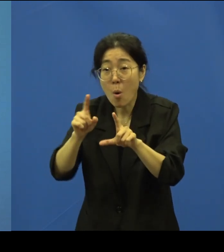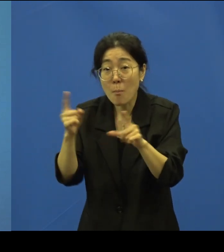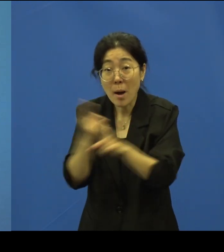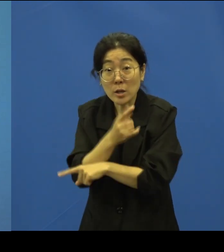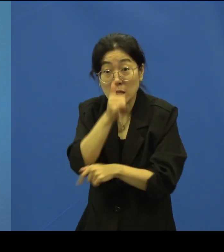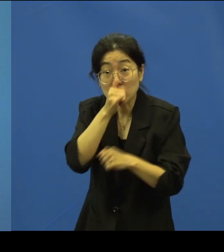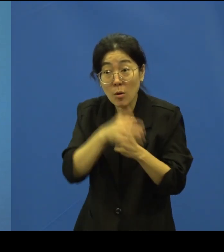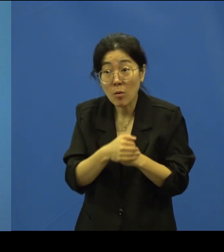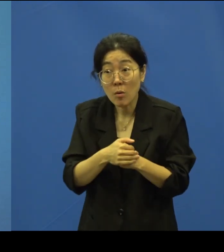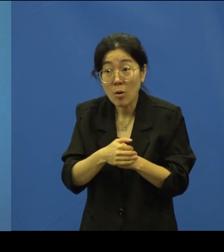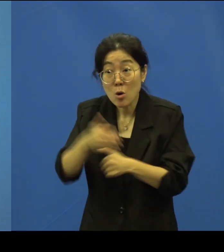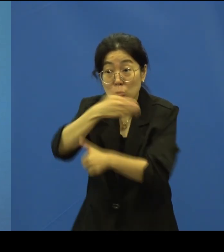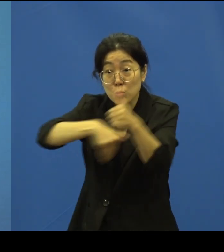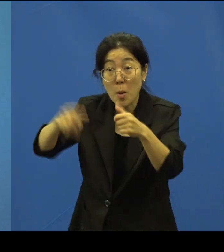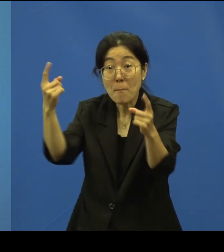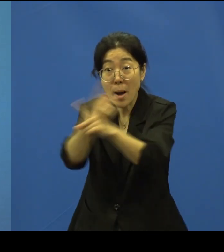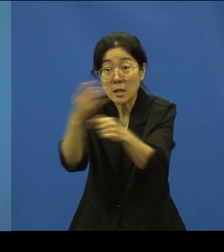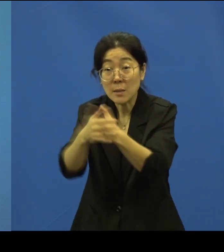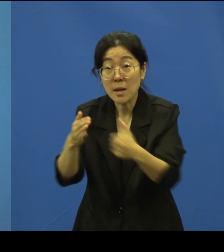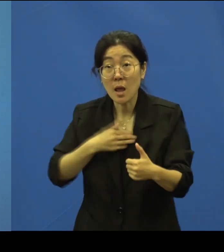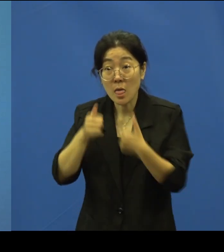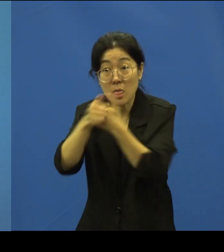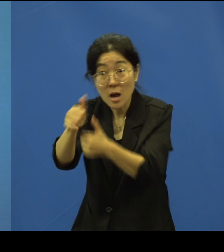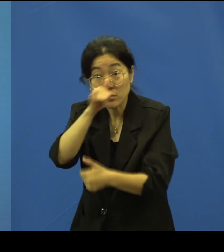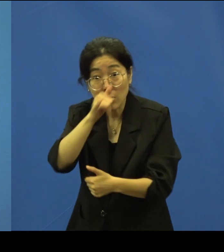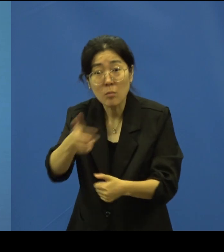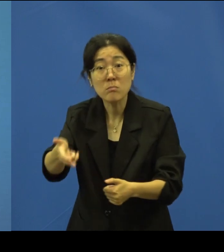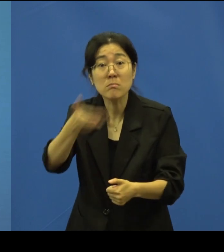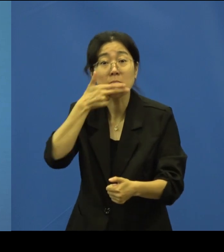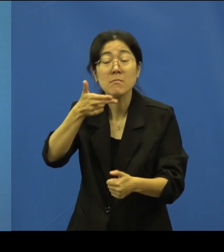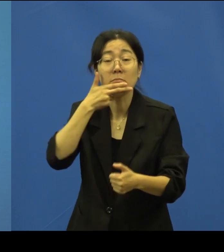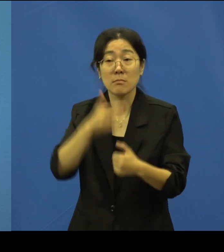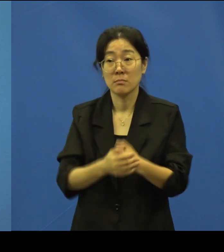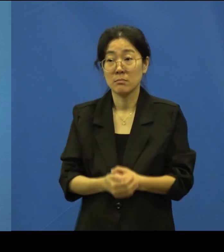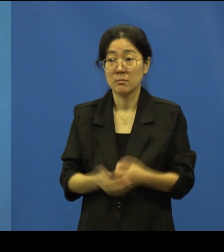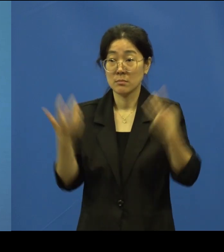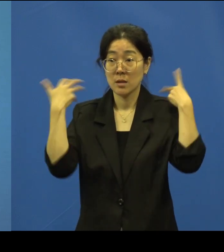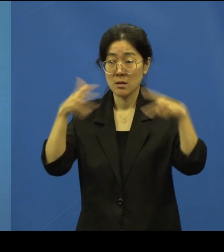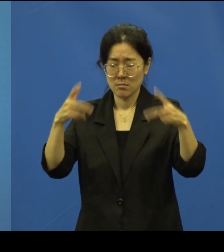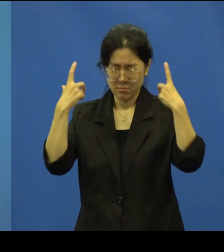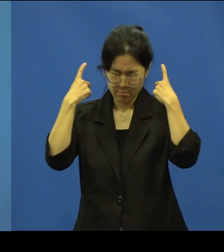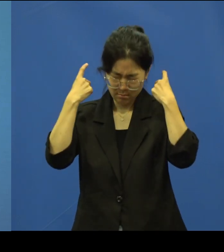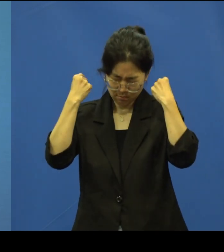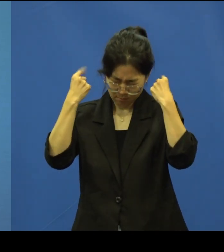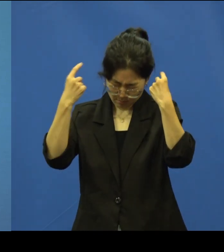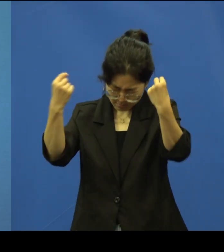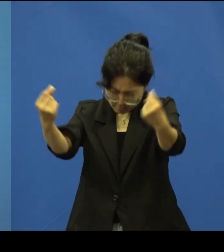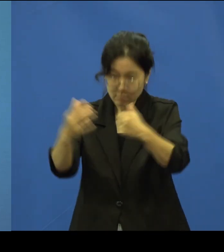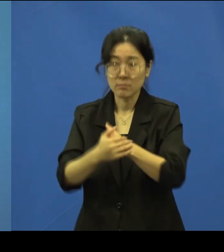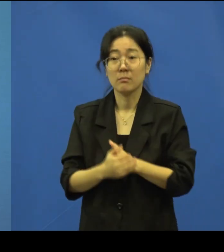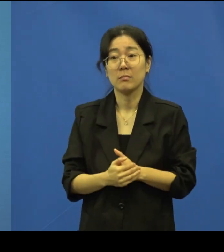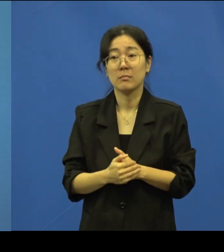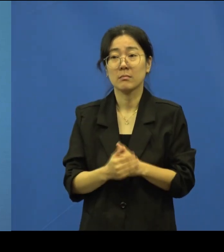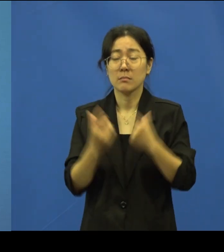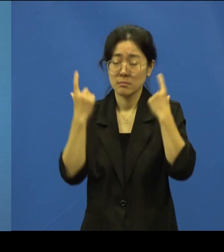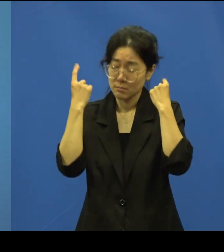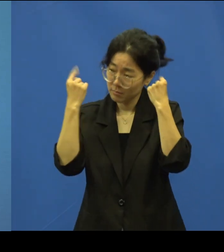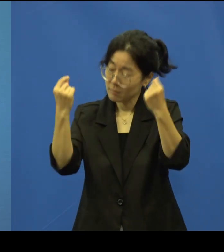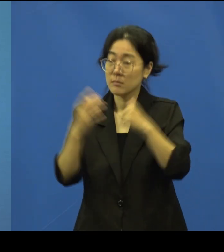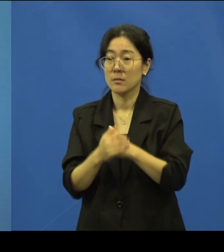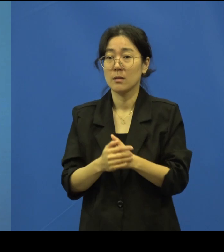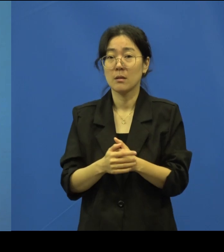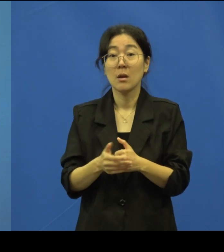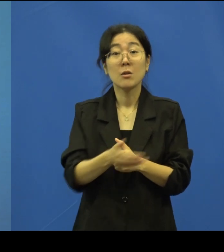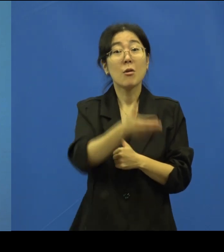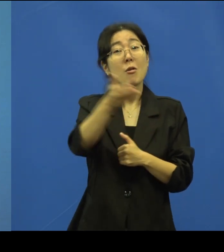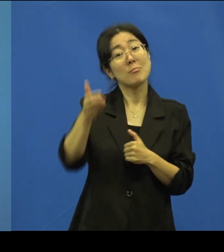않는 이런 엄청난 사건을 우리가 보게 되는 것입니다. 이와 같은 것이에요. 우리가 어떤